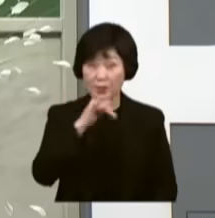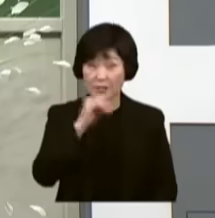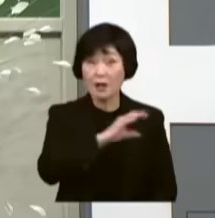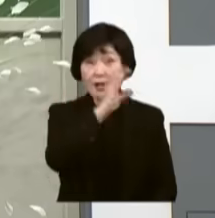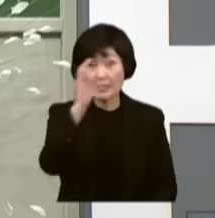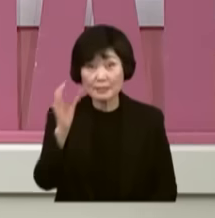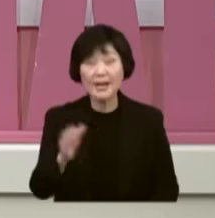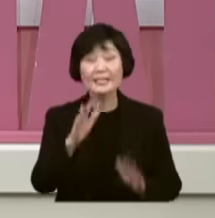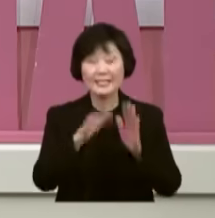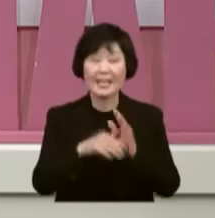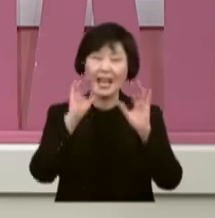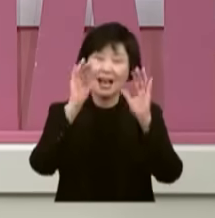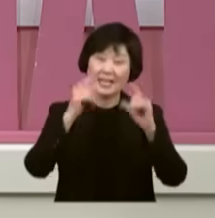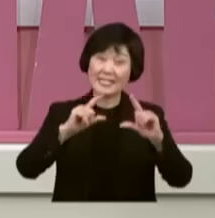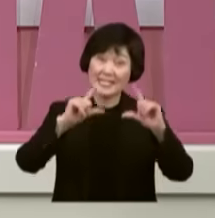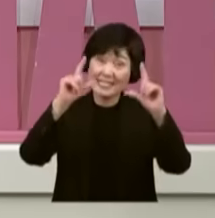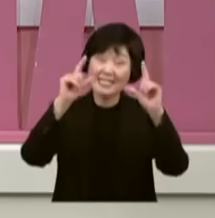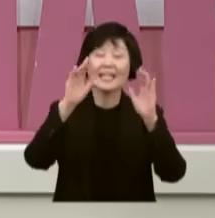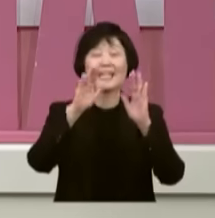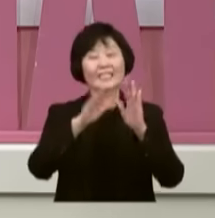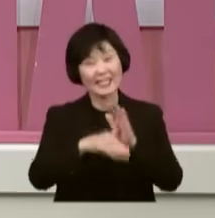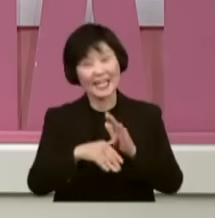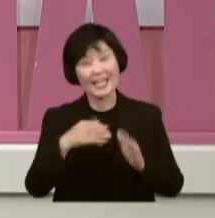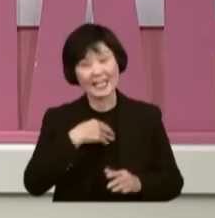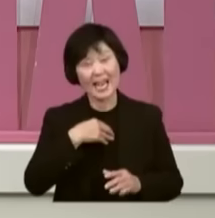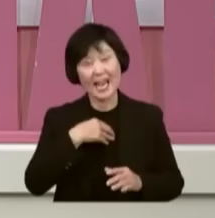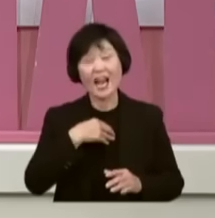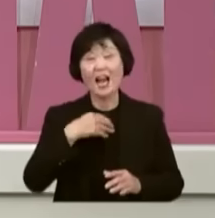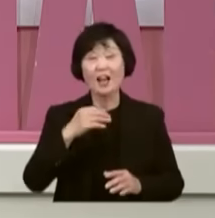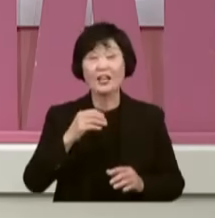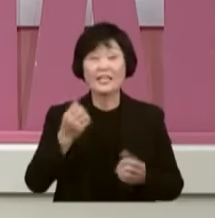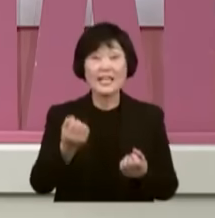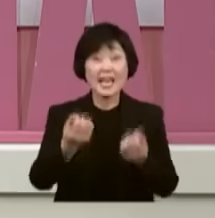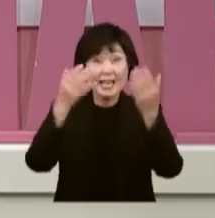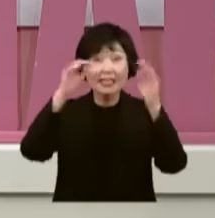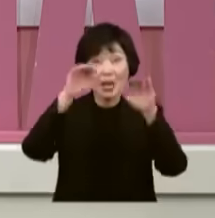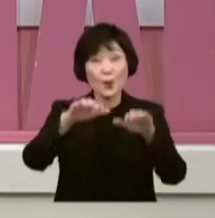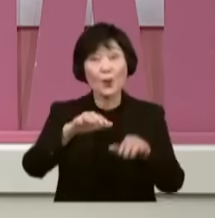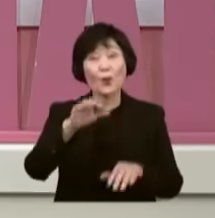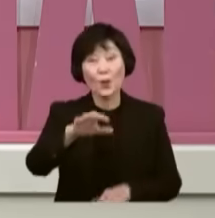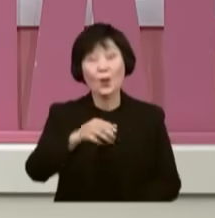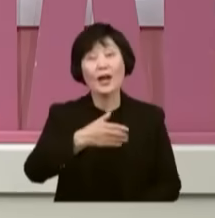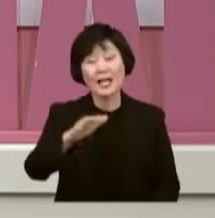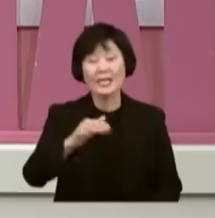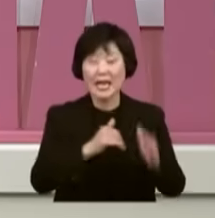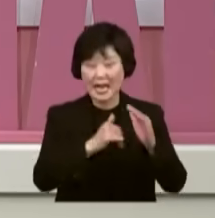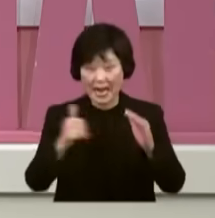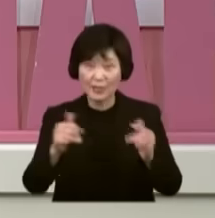때나 이제 어린이날 그렇게 해가지고 그 공연장에 가서 가족들과 환자들을 같이 오게